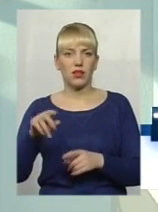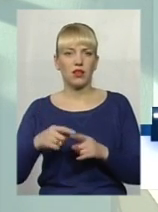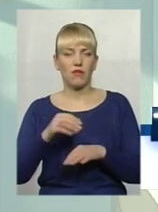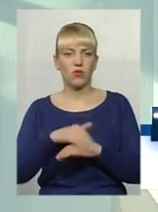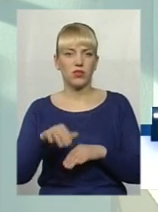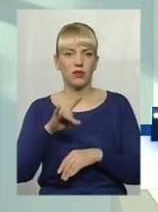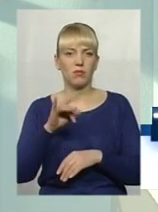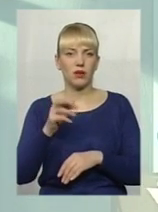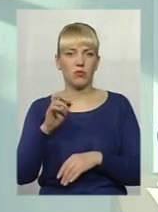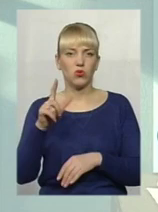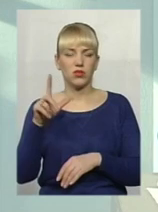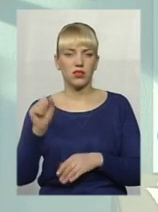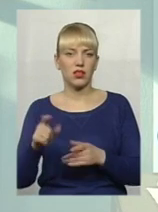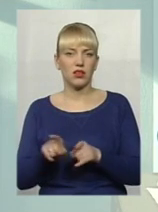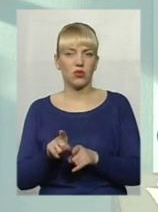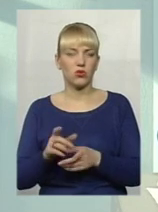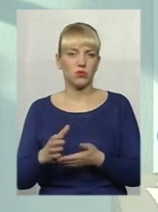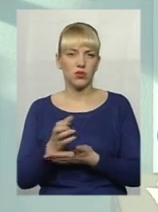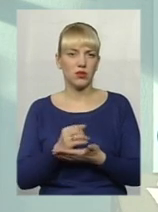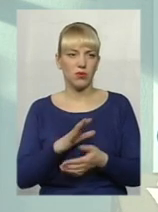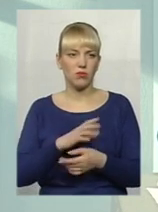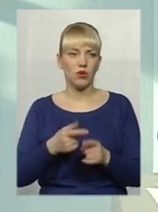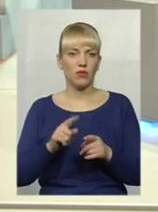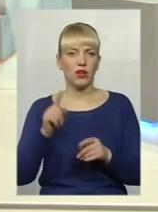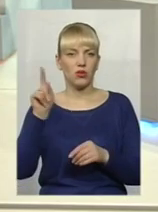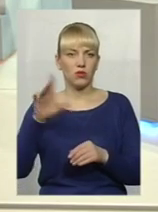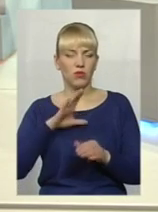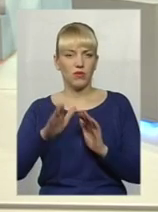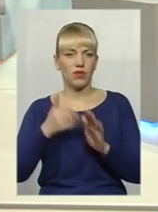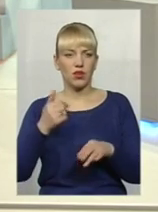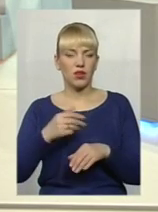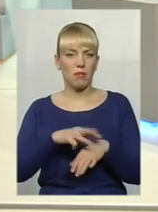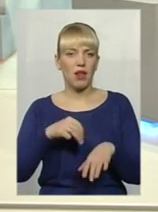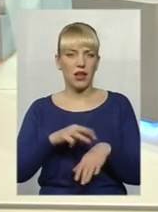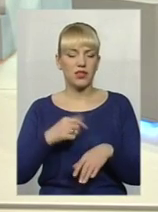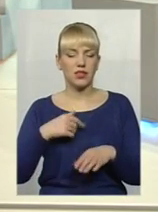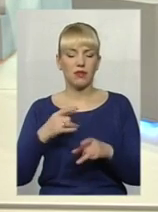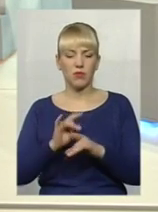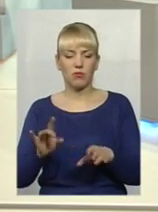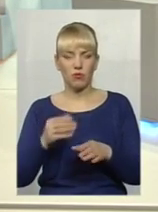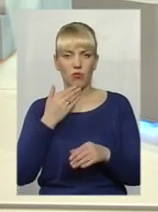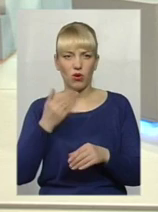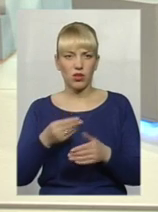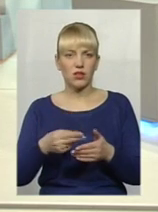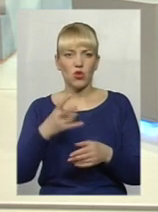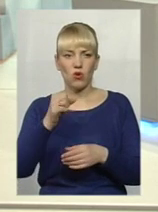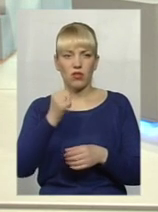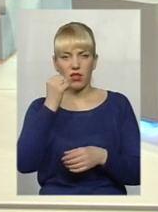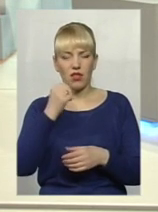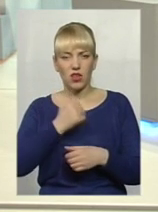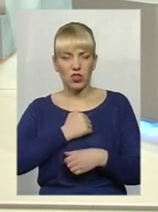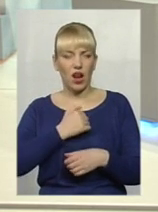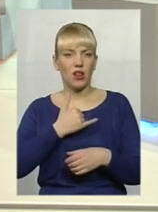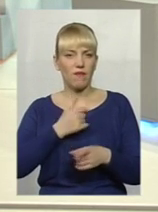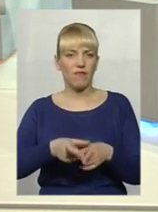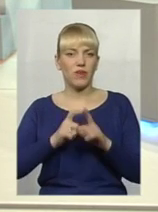Прибужській таким чином також зібрали. Тоді ми викликали міліцію, брали в нас пояснення, але, на жаль, відповіді нам так і не дали, що вони